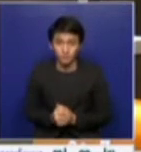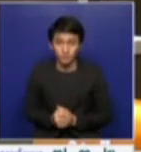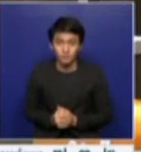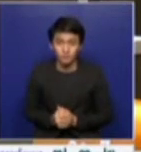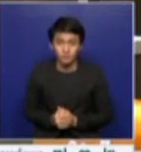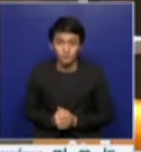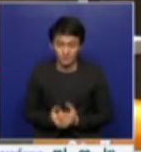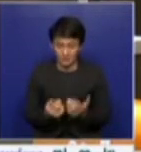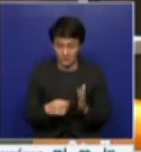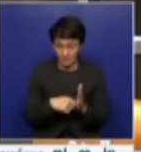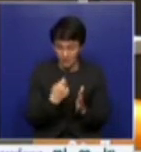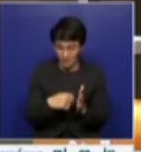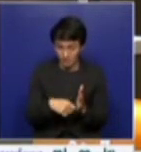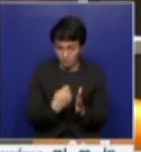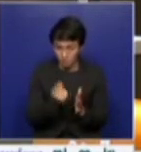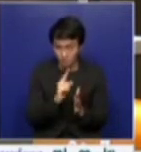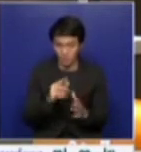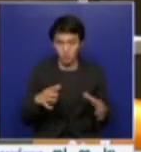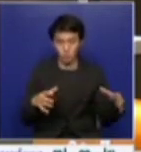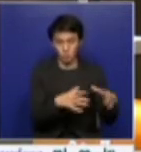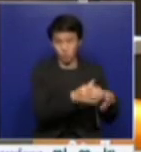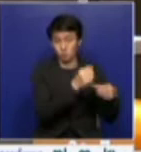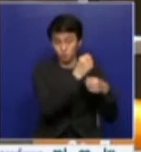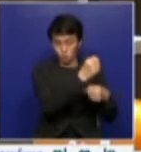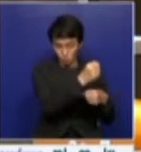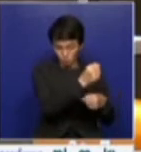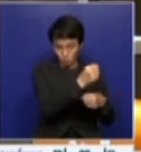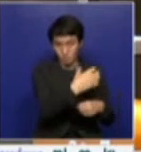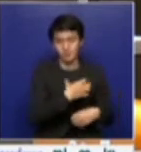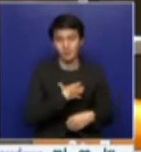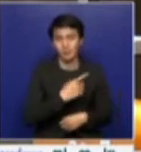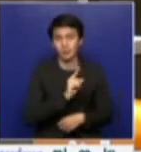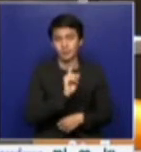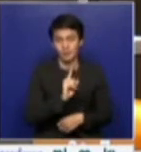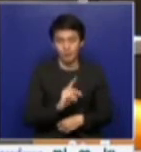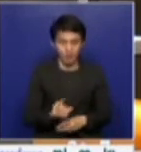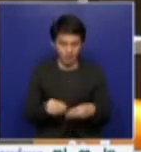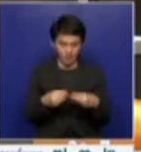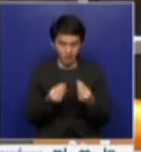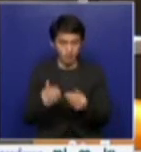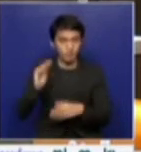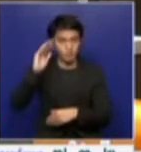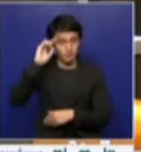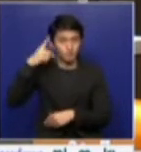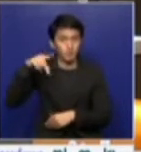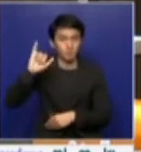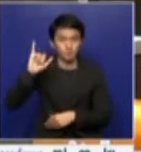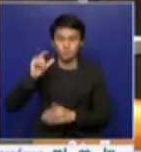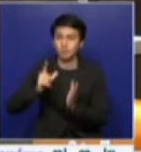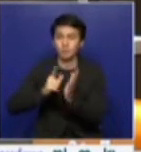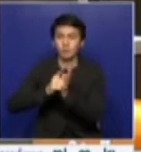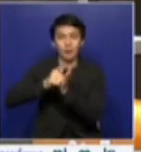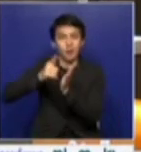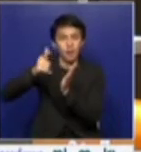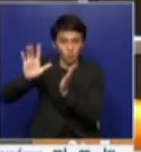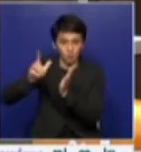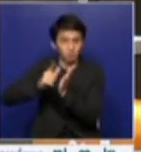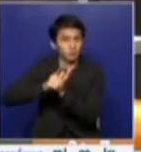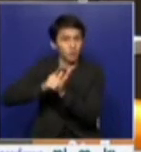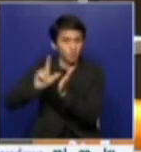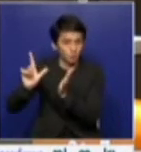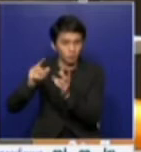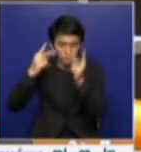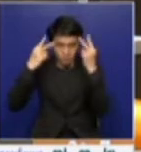หนึ่งที่กลุ่มผู้ชมนั้นได้เรียกร้องก็คือการให้พลเอกประยุทธ์ลาออกจากตำแหน่งนายกรัฐมนตรี